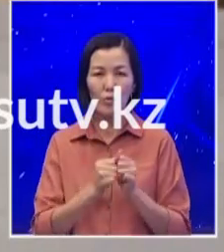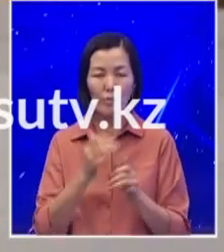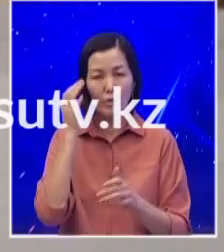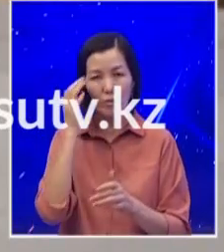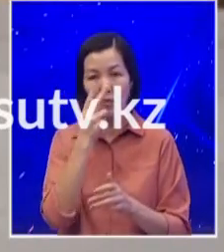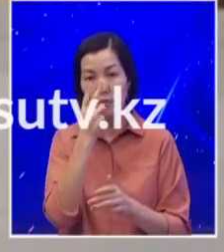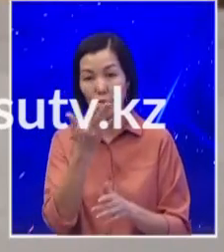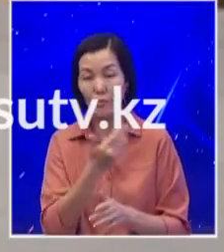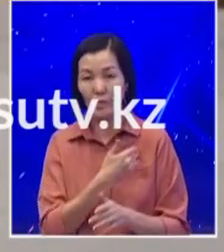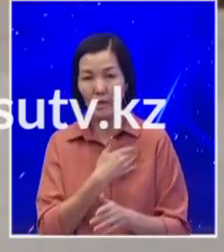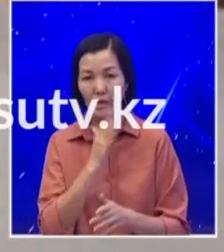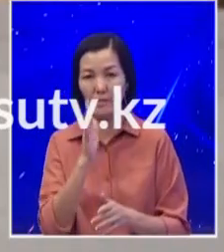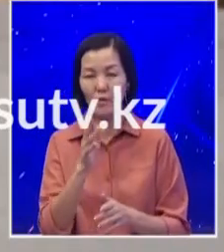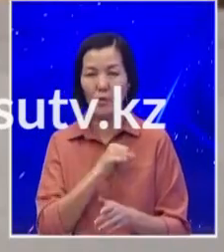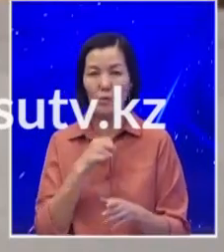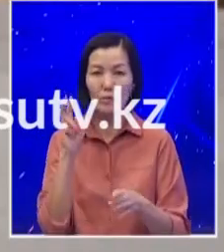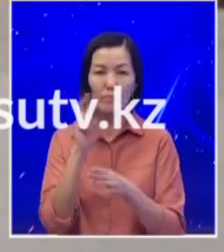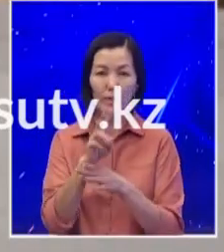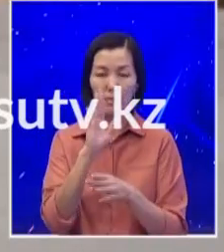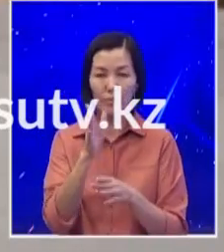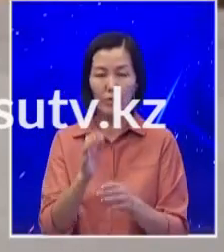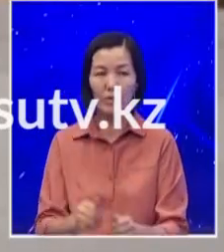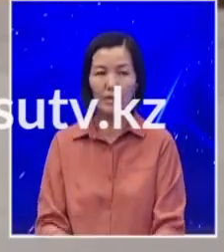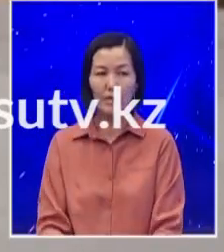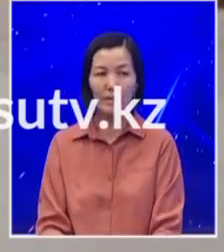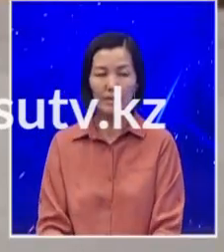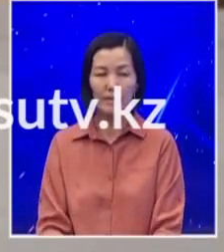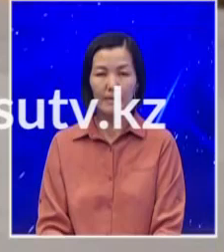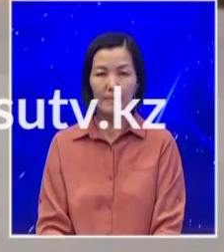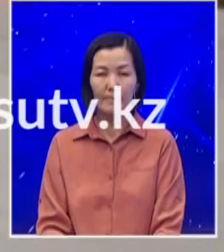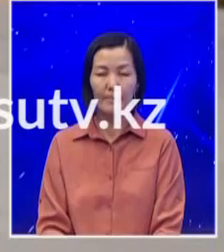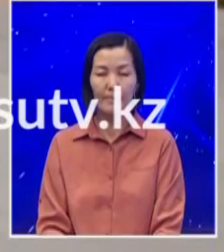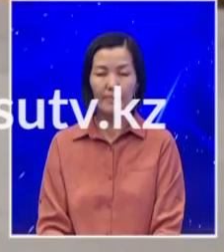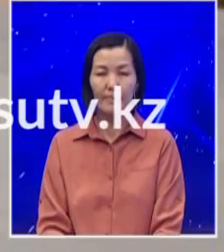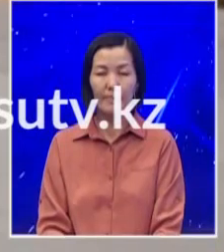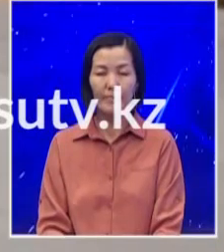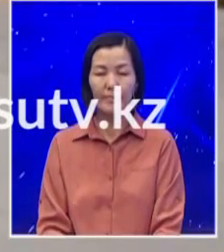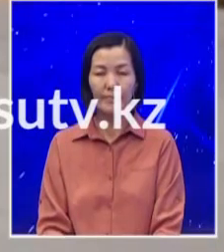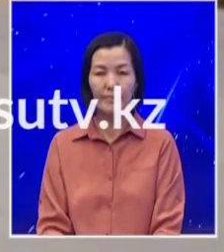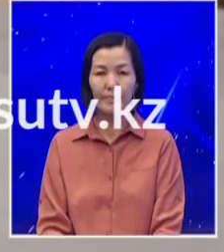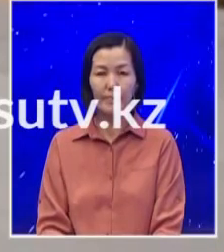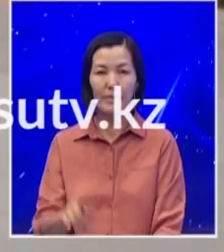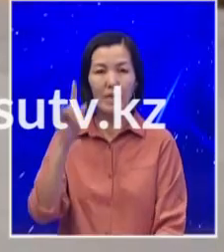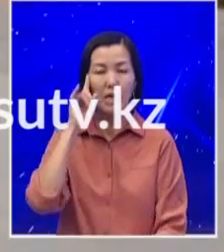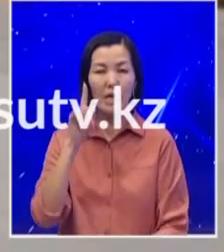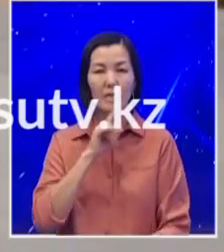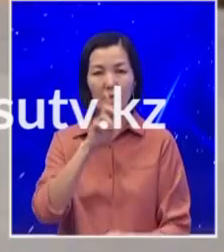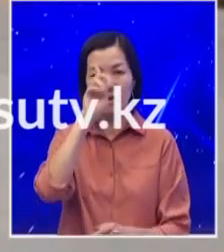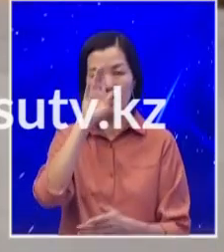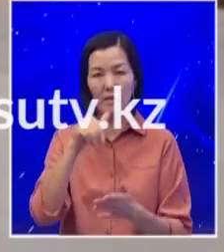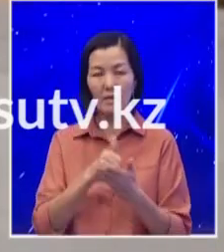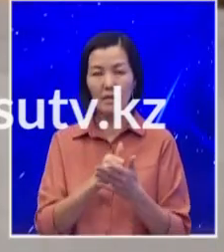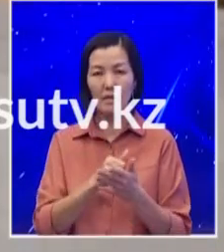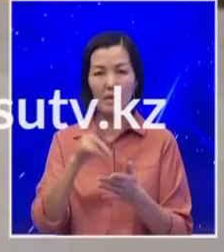Шұбар көлдің көмірін көрмеске барып өз көзімен дейді. Сол Шұбар көлдің айналасына барып көру. Екінші Қазақ ханының ақ